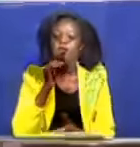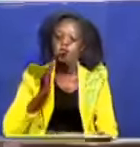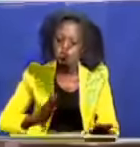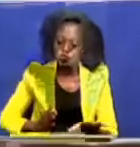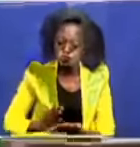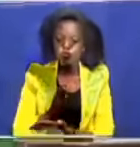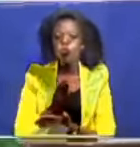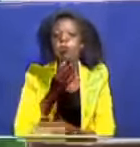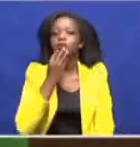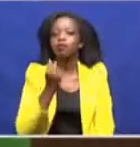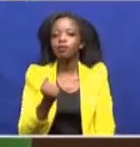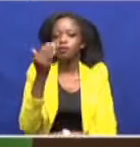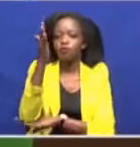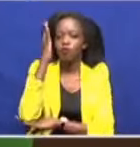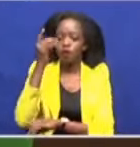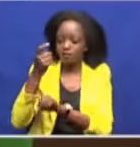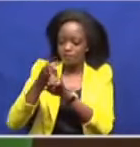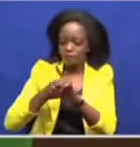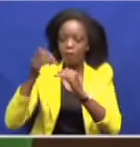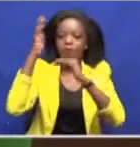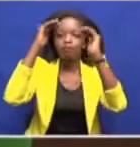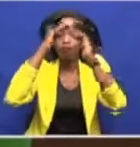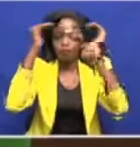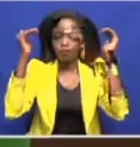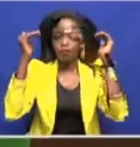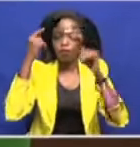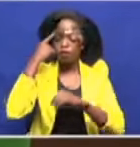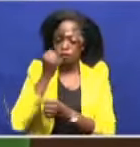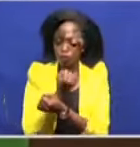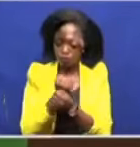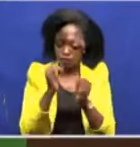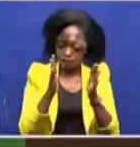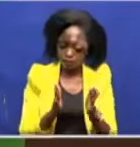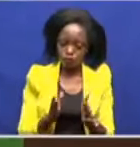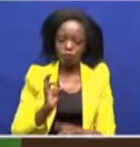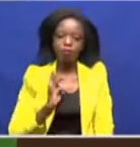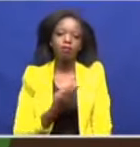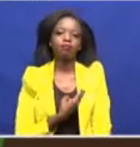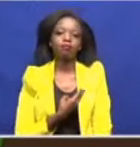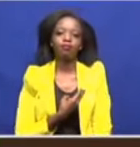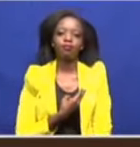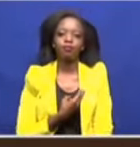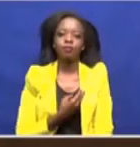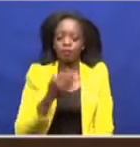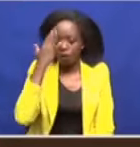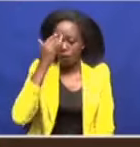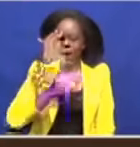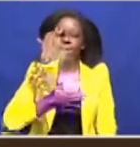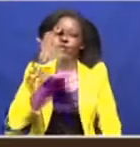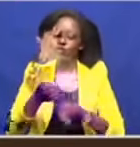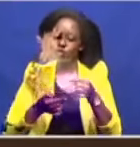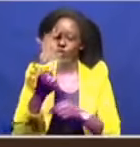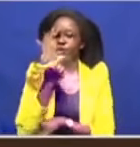of God who came from above for our salvation. Na ndiyo maana nazidi kusema